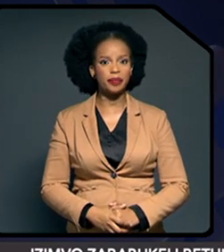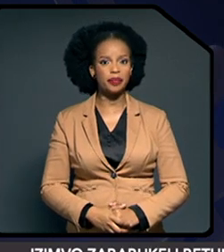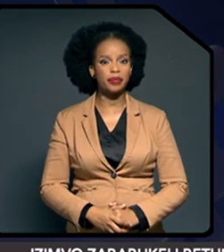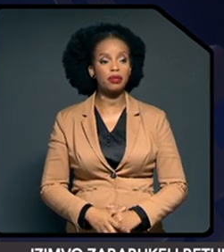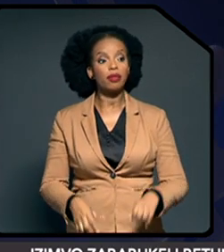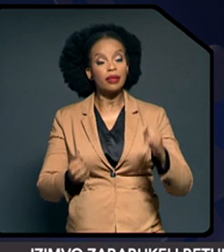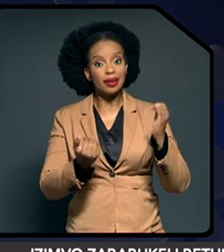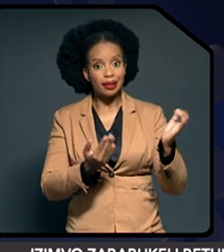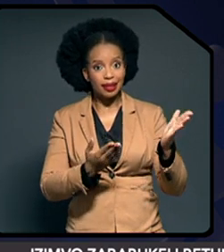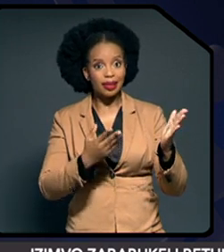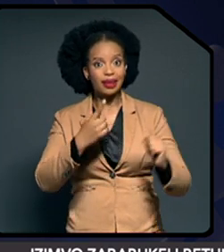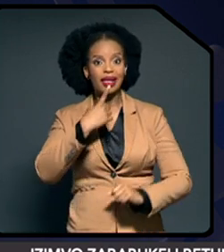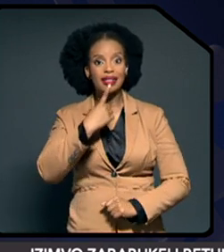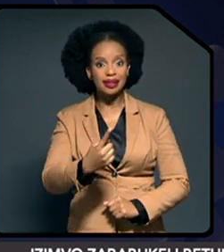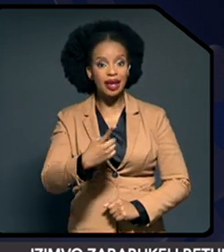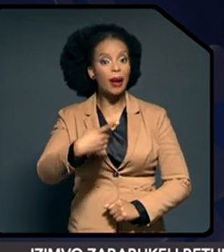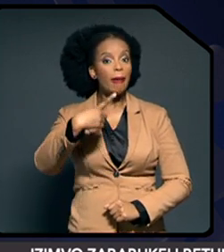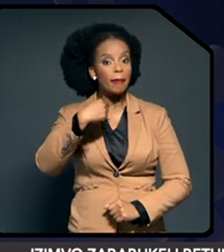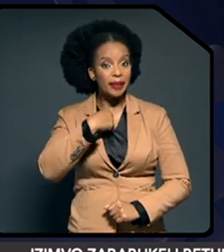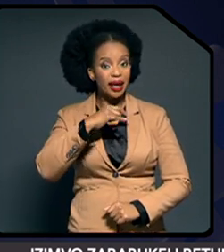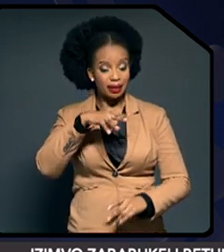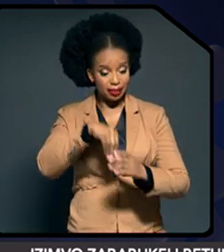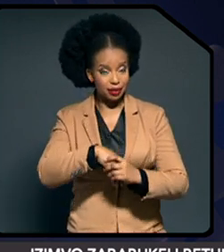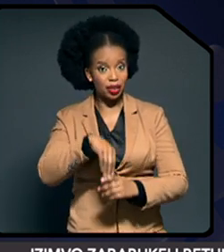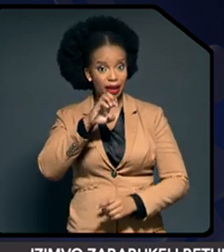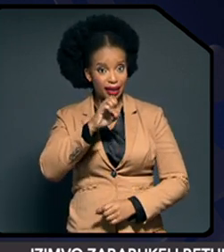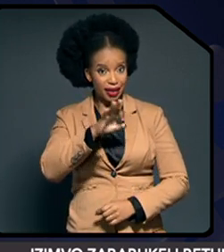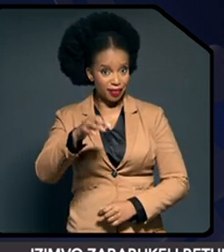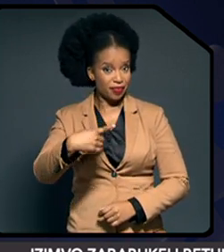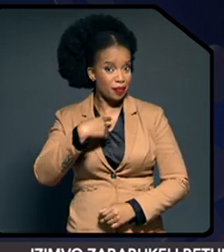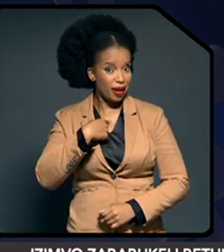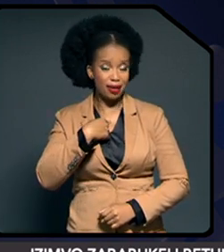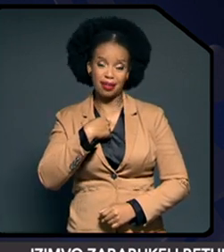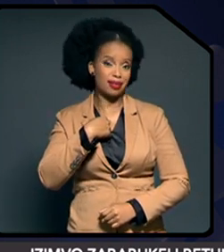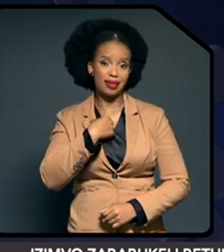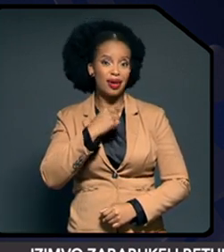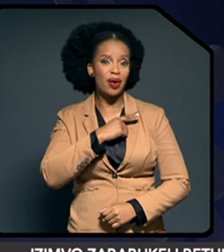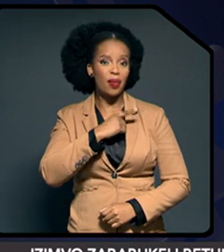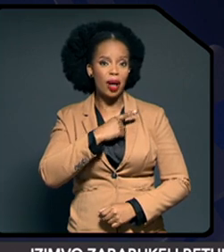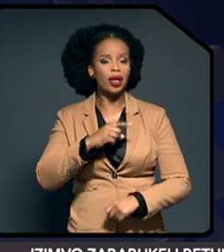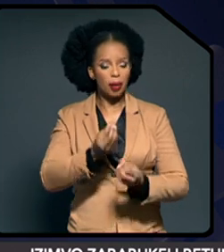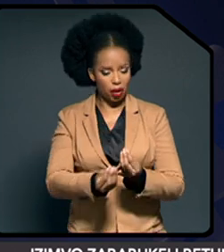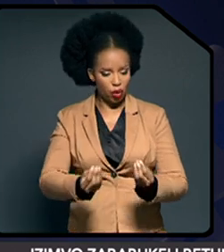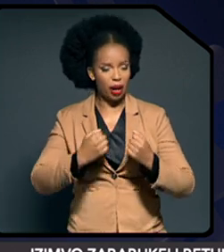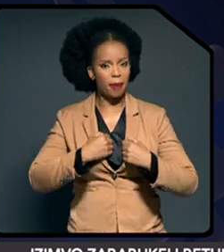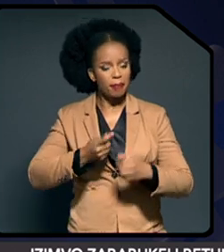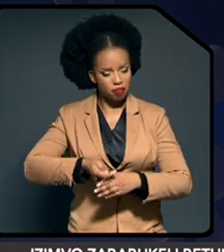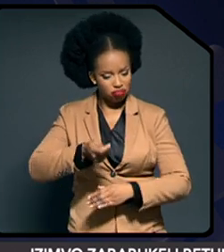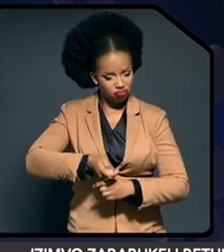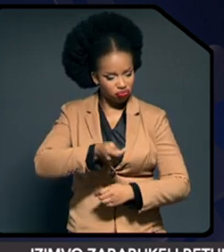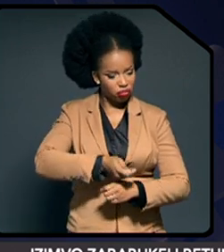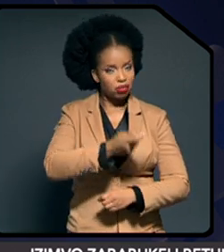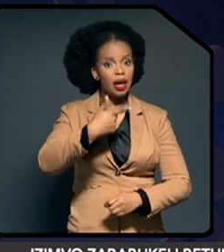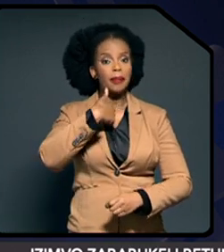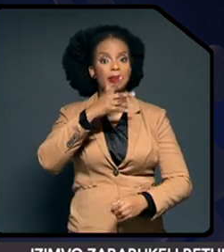Umzo wakhe Rhoqo, mna andiyonxalenye ye-EFF ngoba ndinabantwana bafuna ukondliwa, andingena